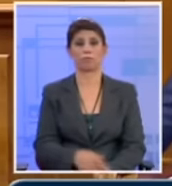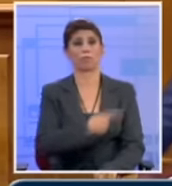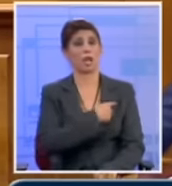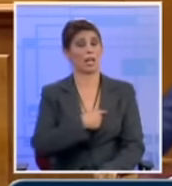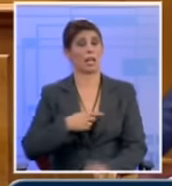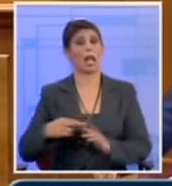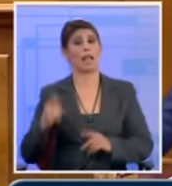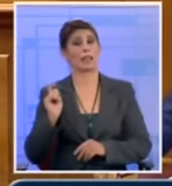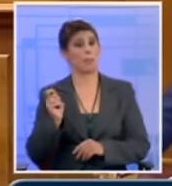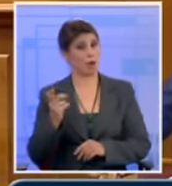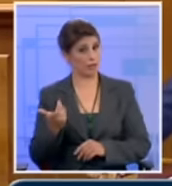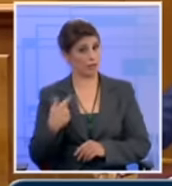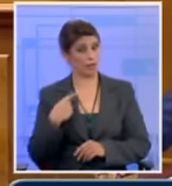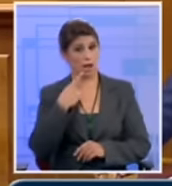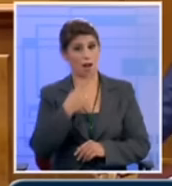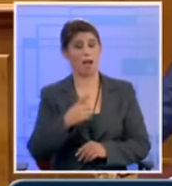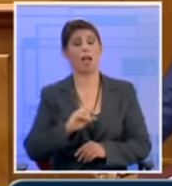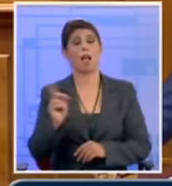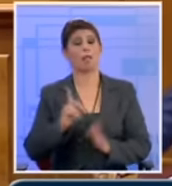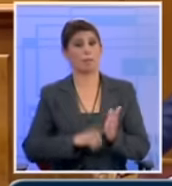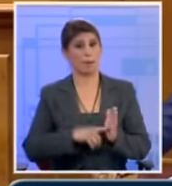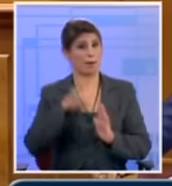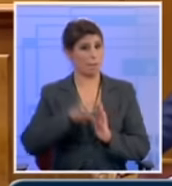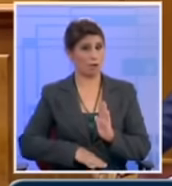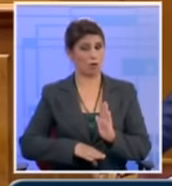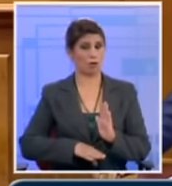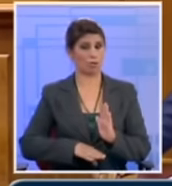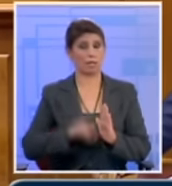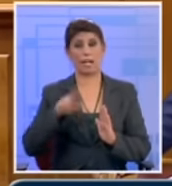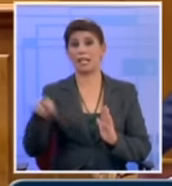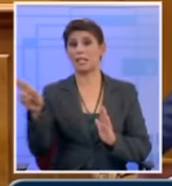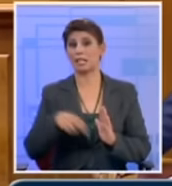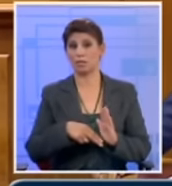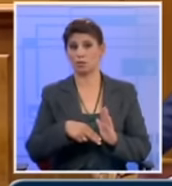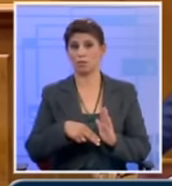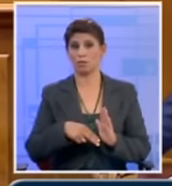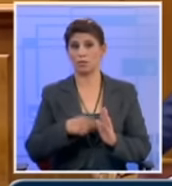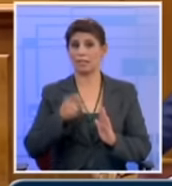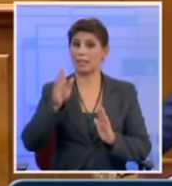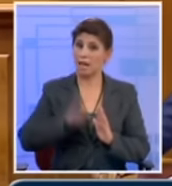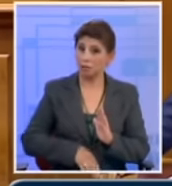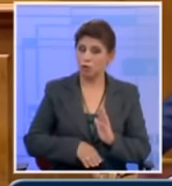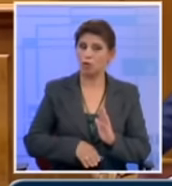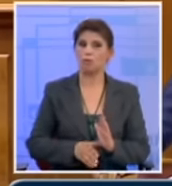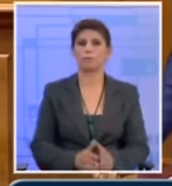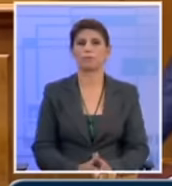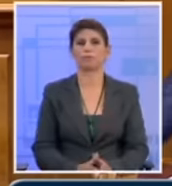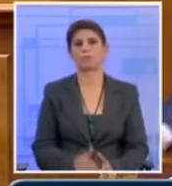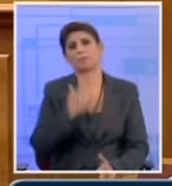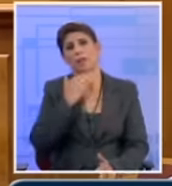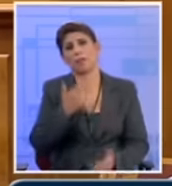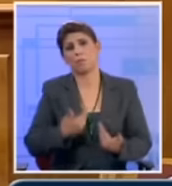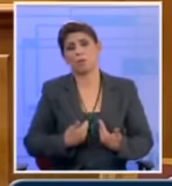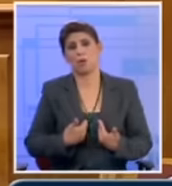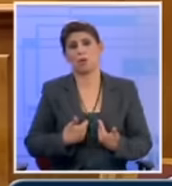της αντιπολίτευσης λέει δεν πρέπει να τον αυξήσουμε, να μειώσουμε, να καταργήσουμε την έκπτωση, δεν μπορώ εγώ να